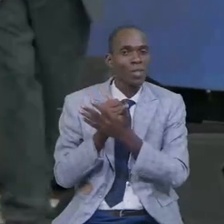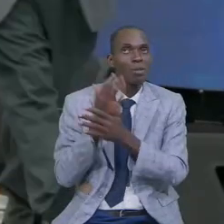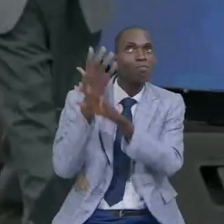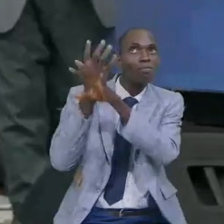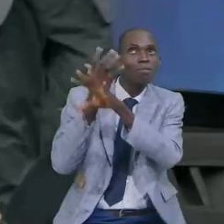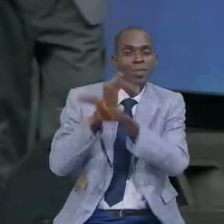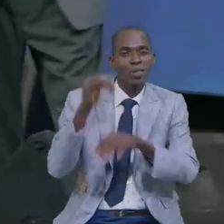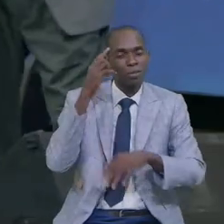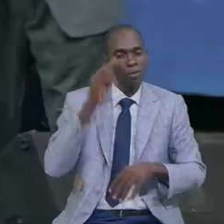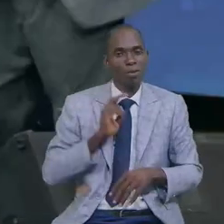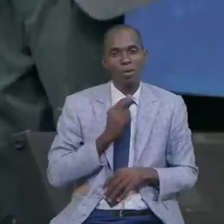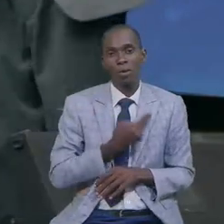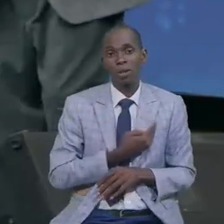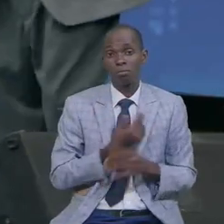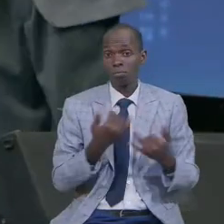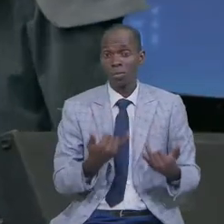nous maintenant.